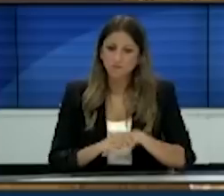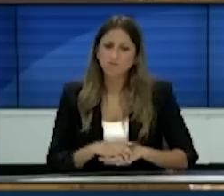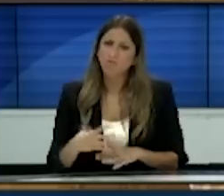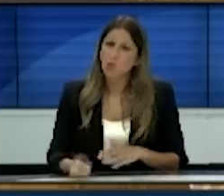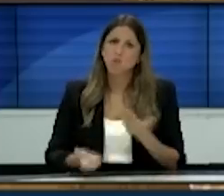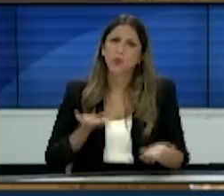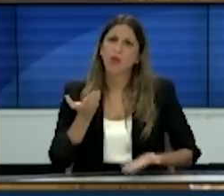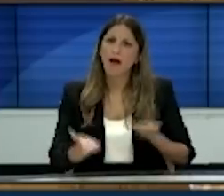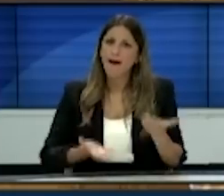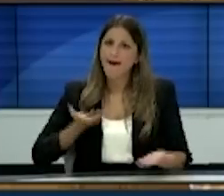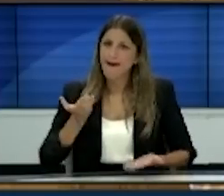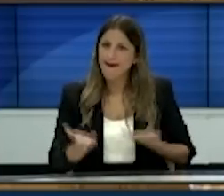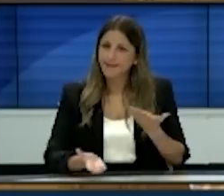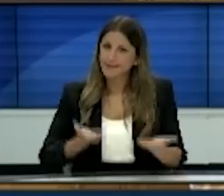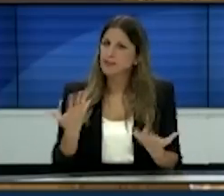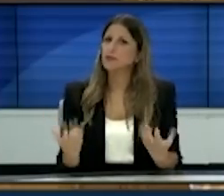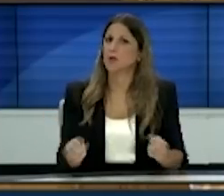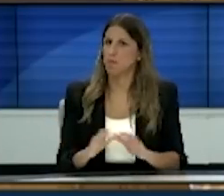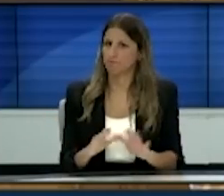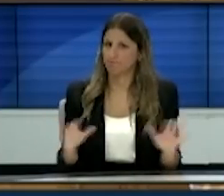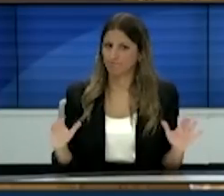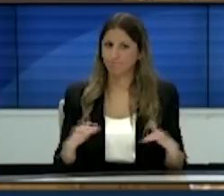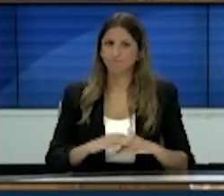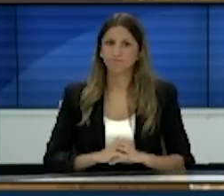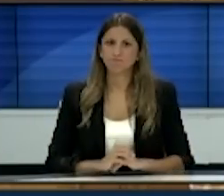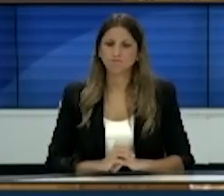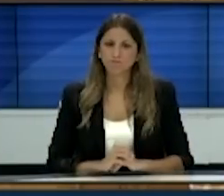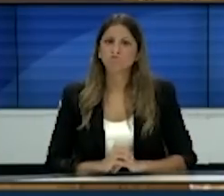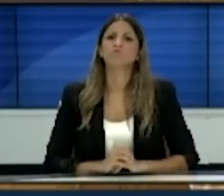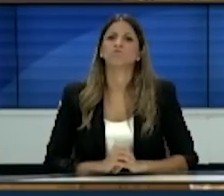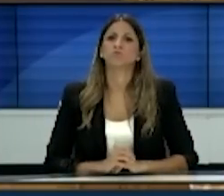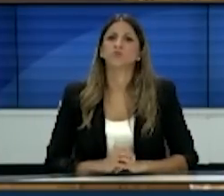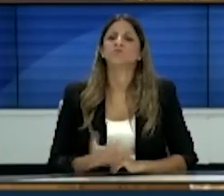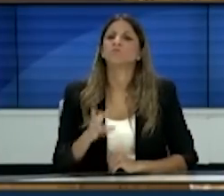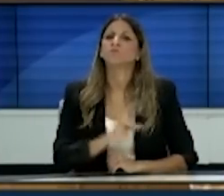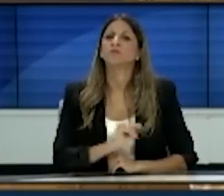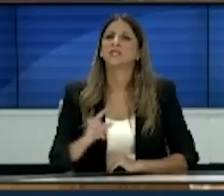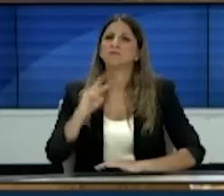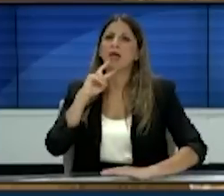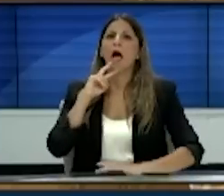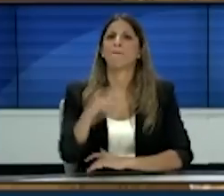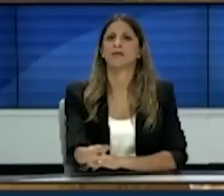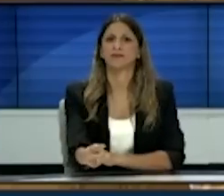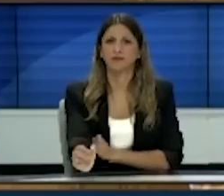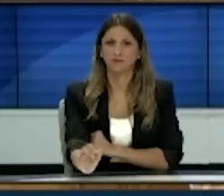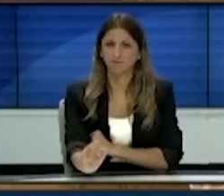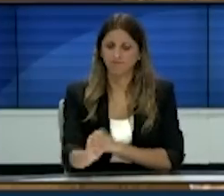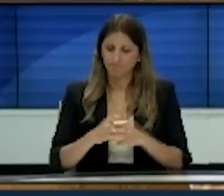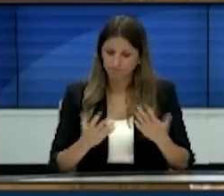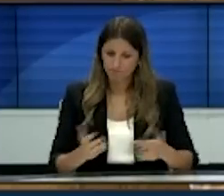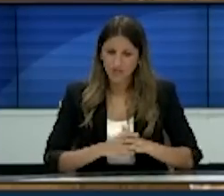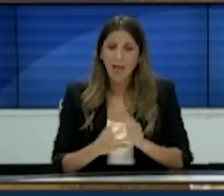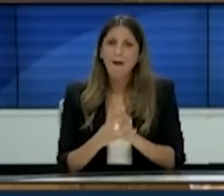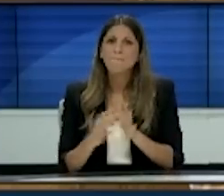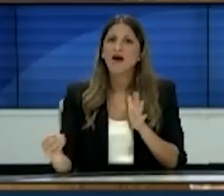τις προτάσεις του δίνει απάντηση στα σημερινά διέξοδα. Πώς μπορεί σήμερα, για παράδειγμα,